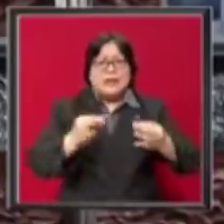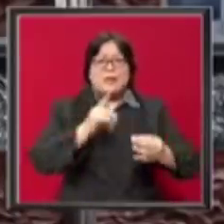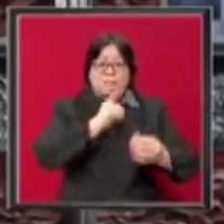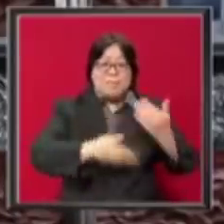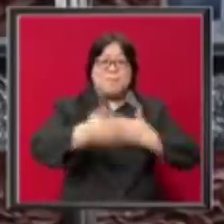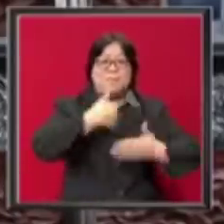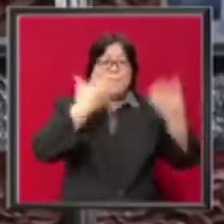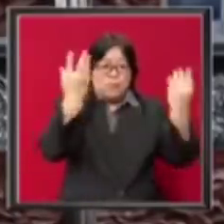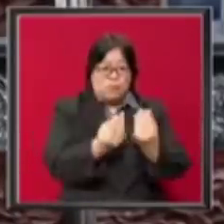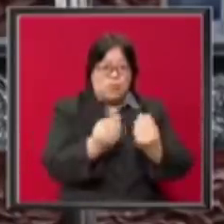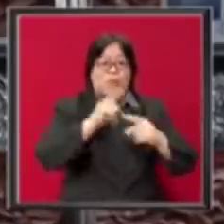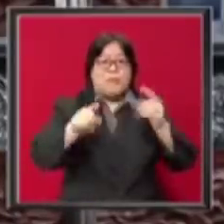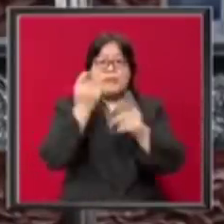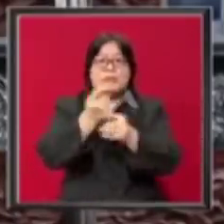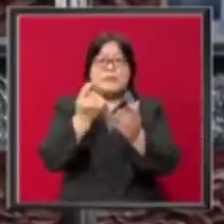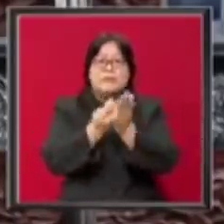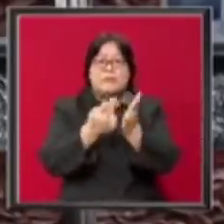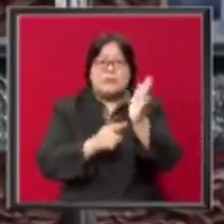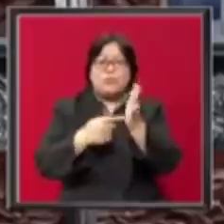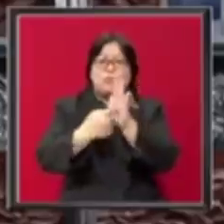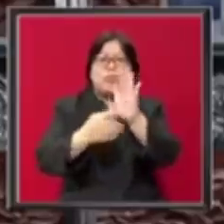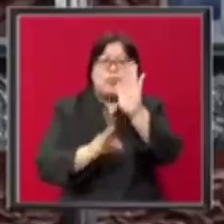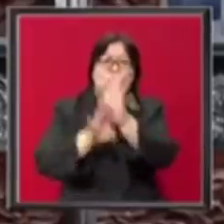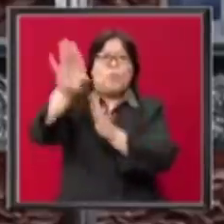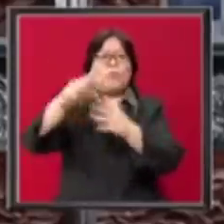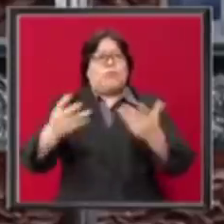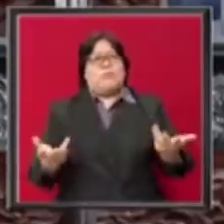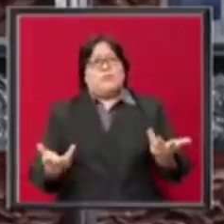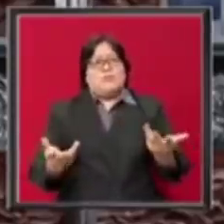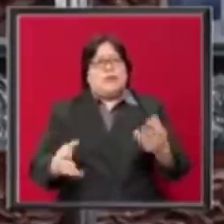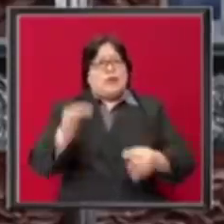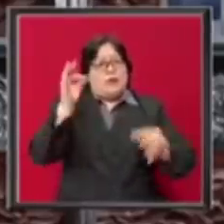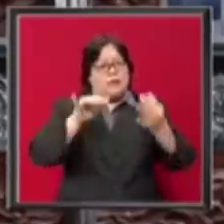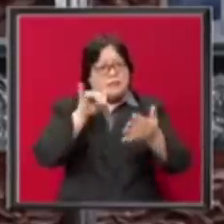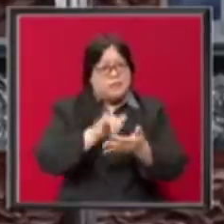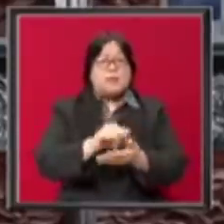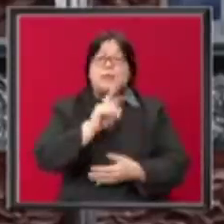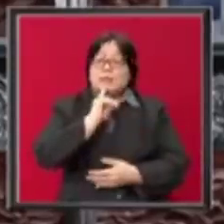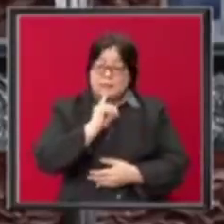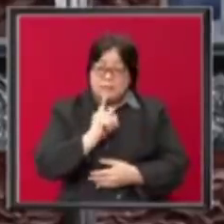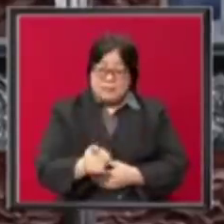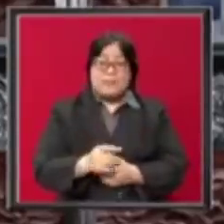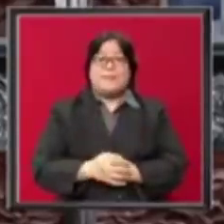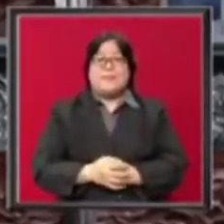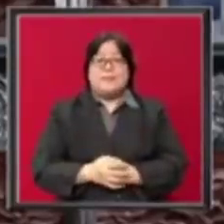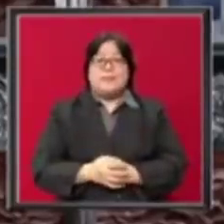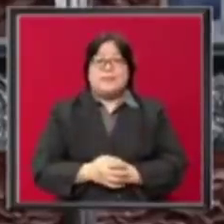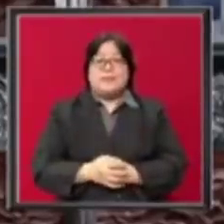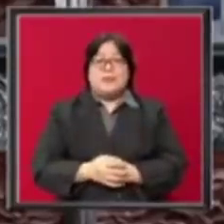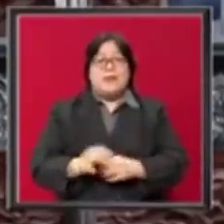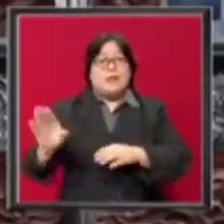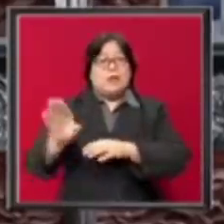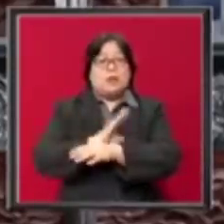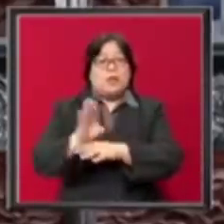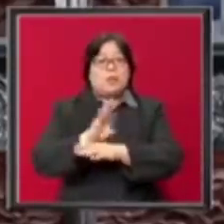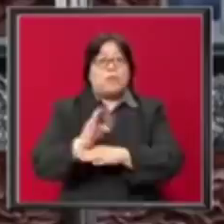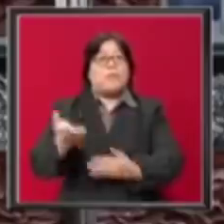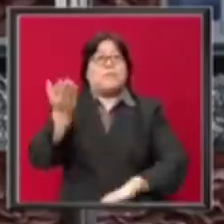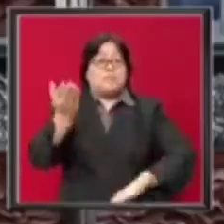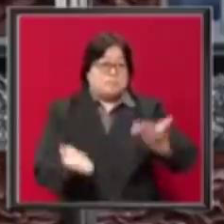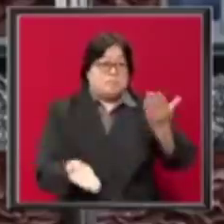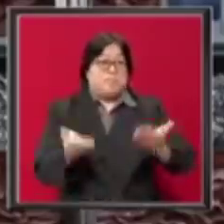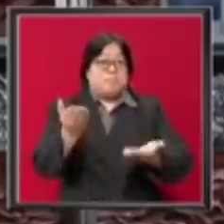pengucupan pendapatan? Ya. Jadi oleh demikian, kalaupun corporate earnings kita